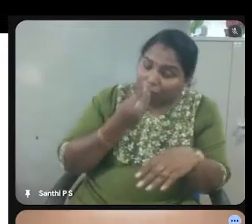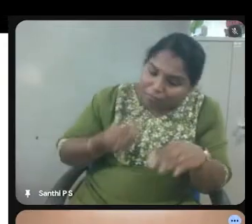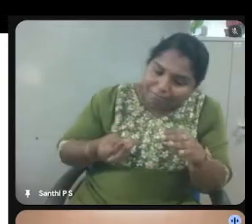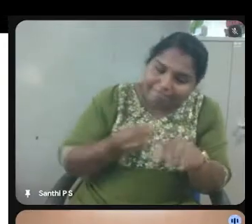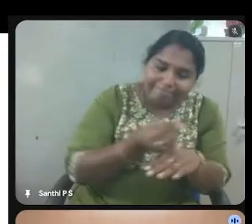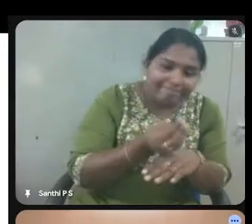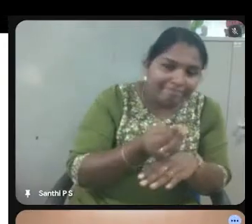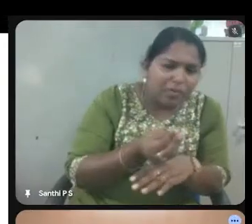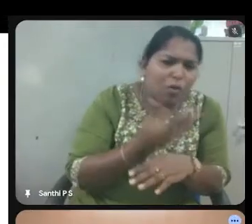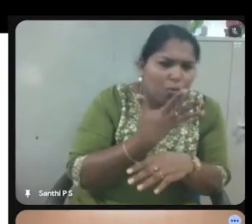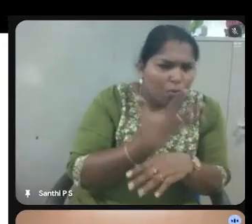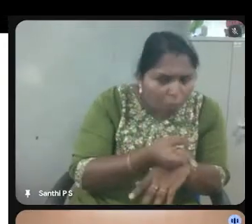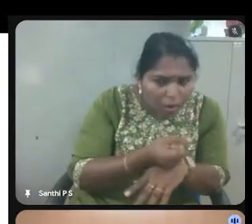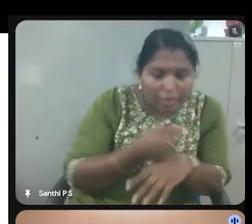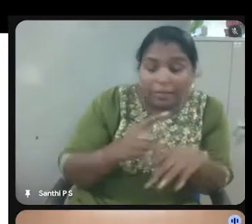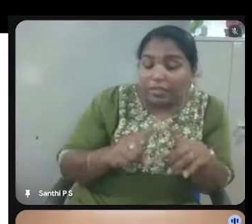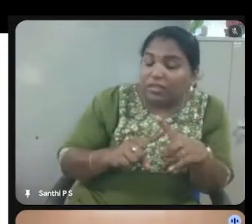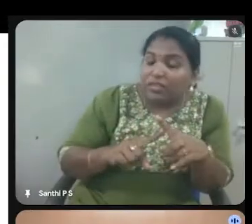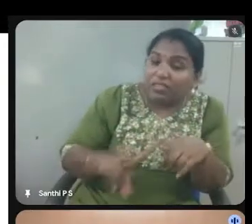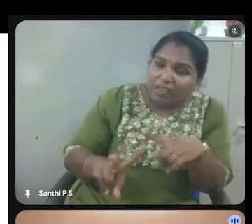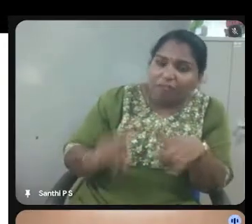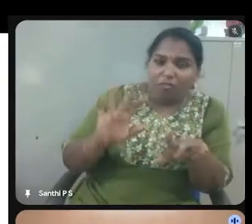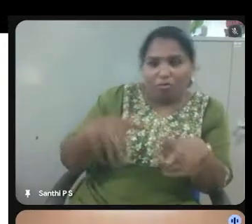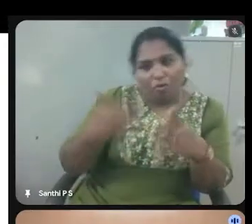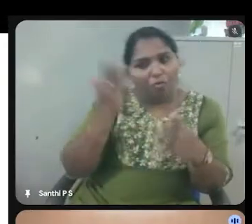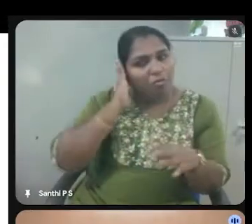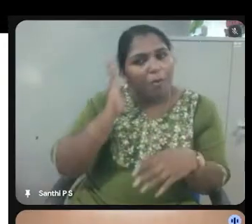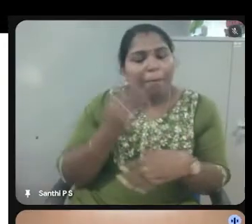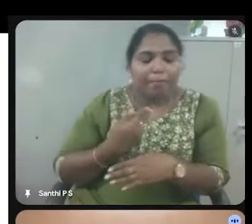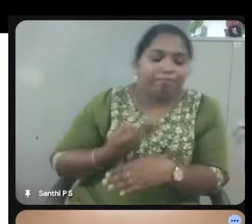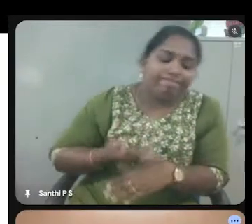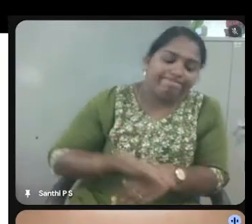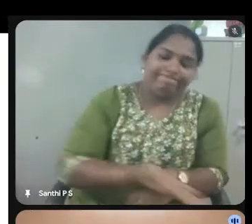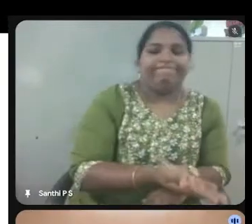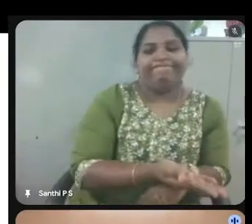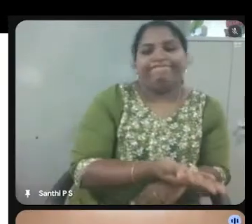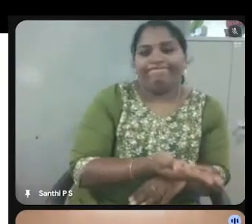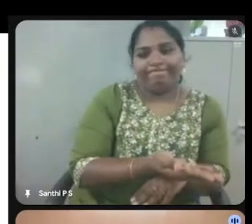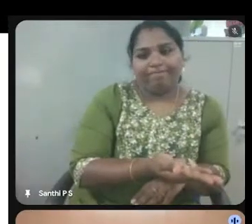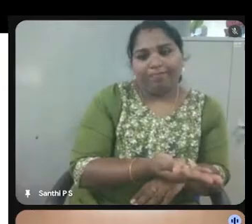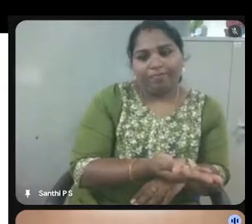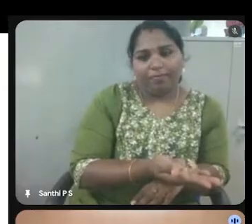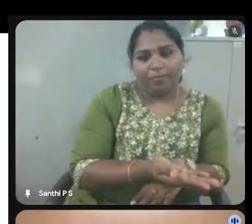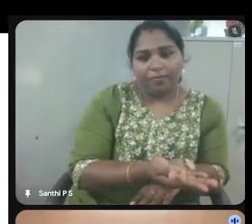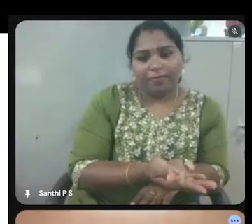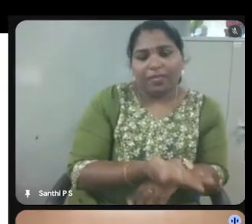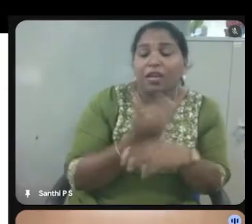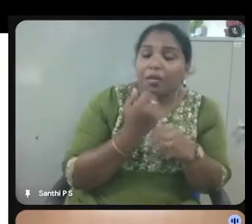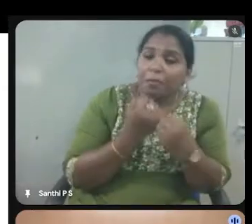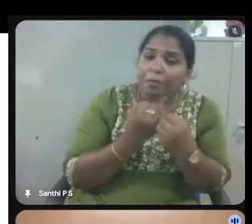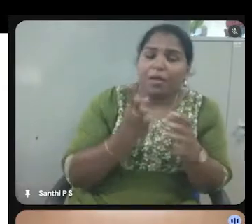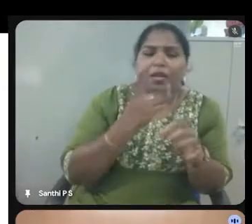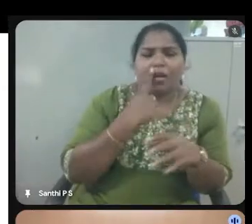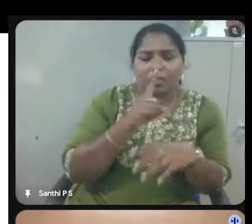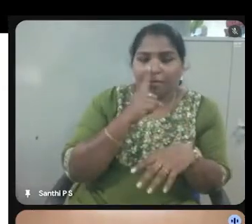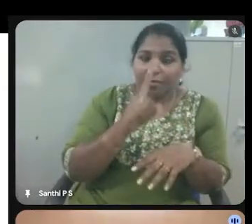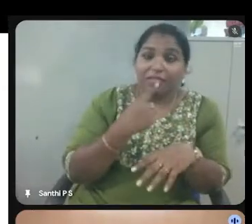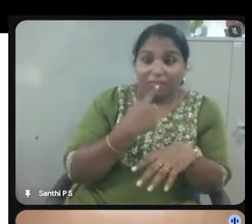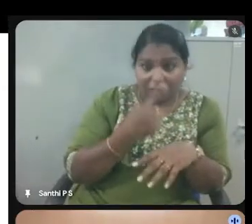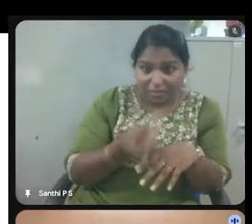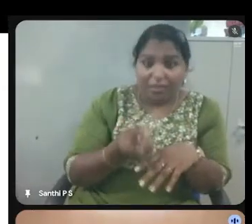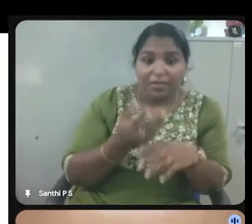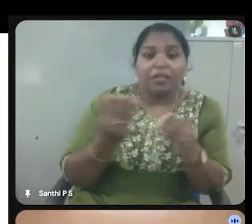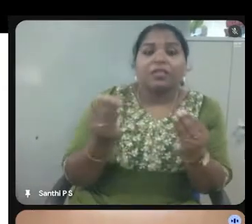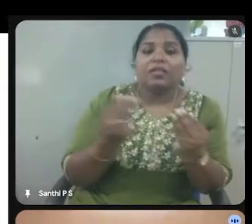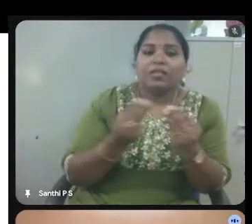വേണ്ടിയിട്ടാണ് എന്താ പറയുക നമ്മൾ സ്ക്രീൻ കുട്ടികൾക്ക് പ്രൊവൈഡ് ചെയ്യുന്നത്. അപ്പം അതായിരുന്നു ഏറ്റവും കൂടുതൽ ആൾക്കാർ പറഞ്ഞത്. അതിനോടൊപ്പം തന്നെ പാരന്റ്സ് ജോലി